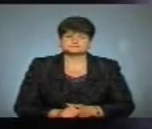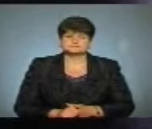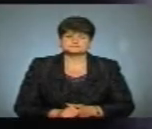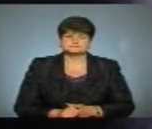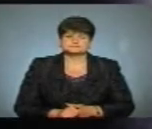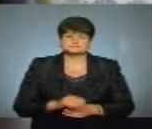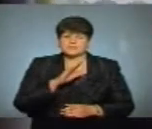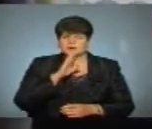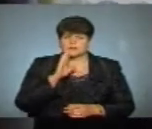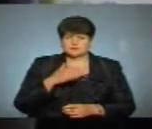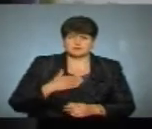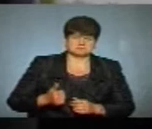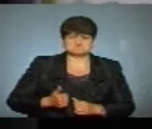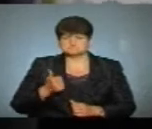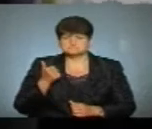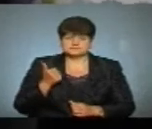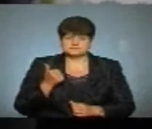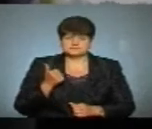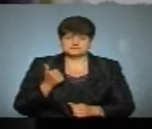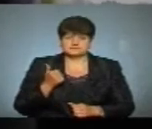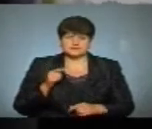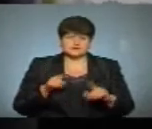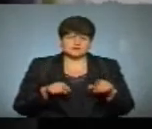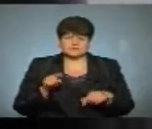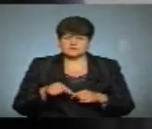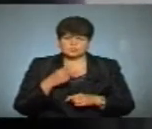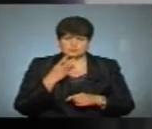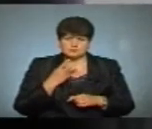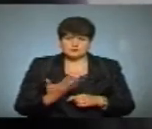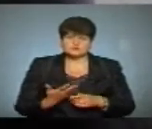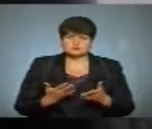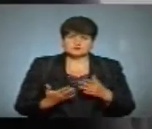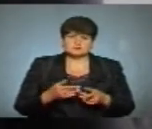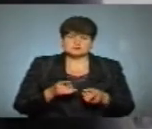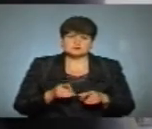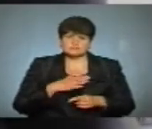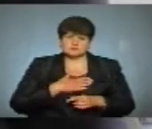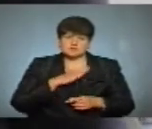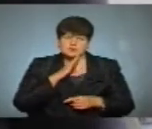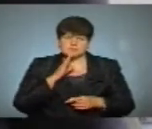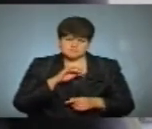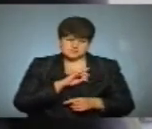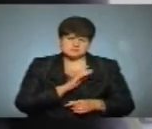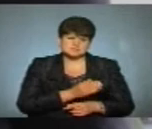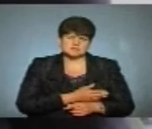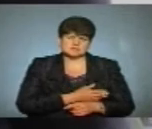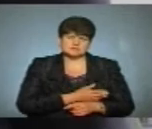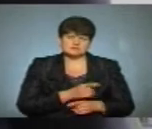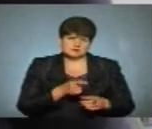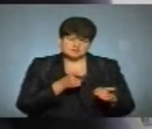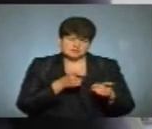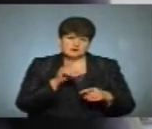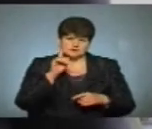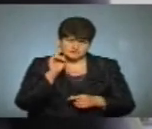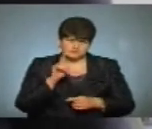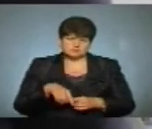Мамою я пишаюсь. Правда, рідко дуже її бачу. Насправді моя мама сильна, вона і стріляти вміє